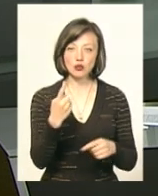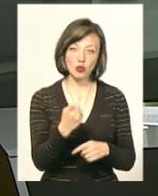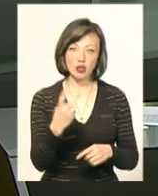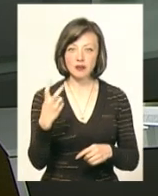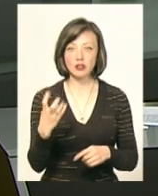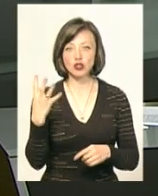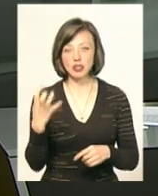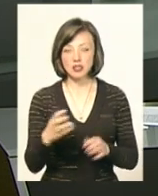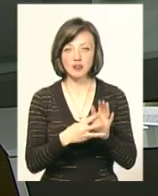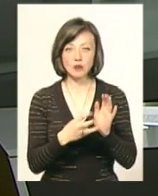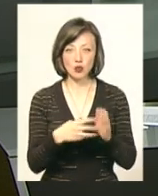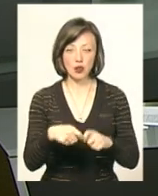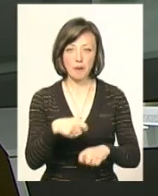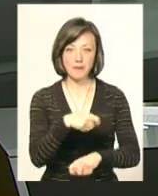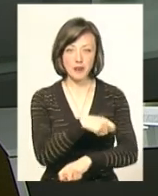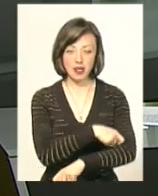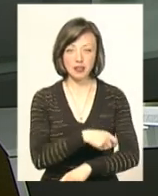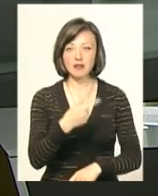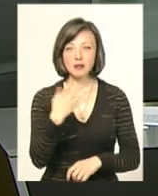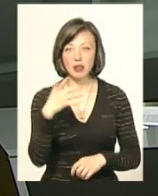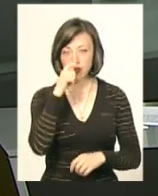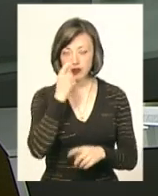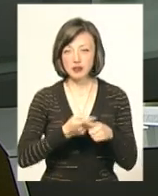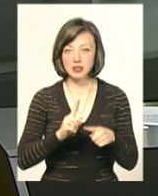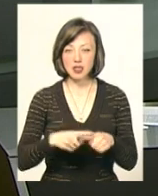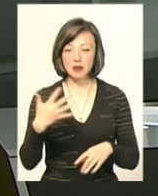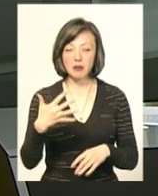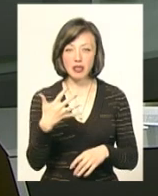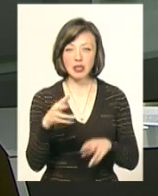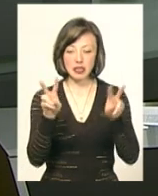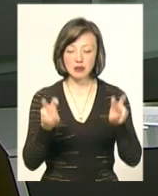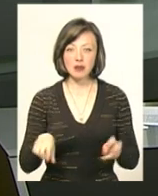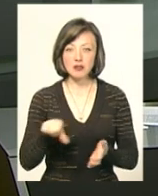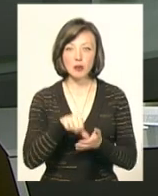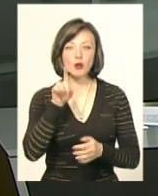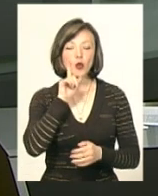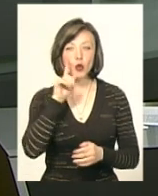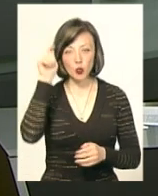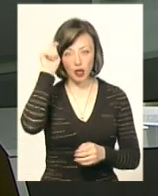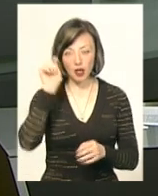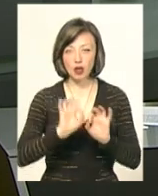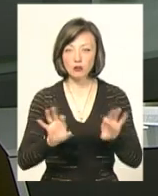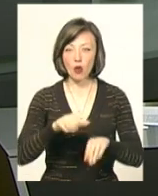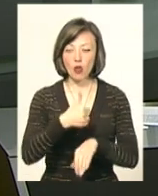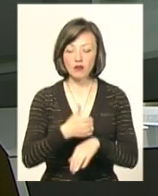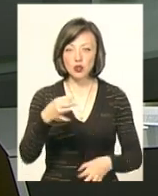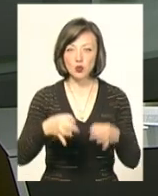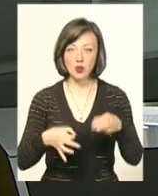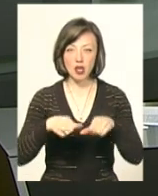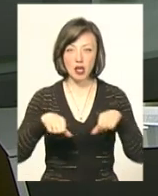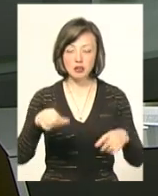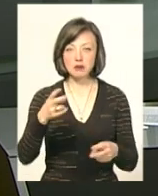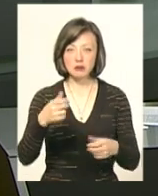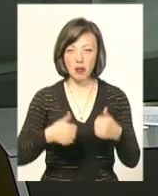200, 400 та 800 метрів. 25 квітня у цих 5 дисциплінах виступатимуть юнаки. Як розповів головний суддя змагань